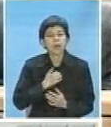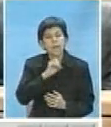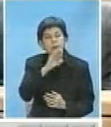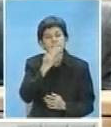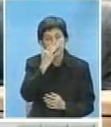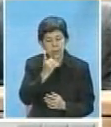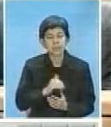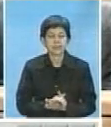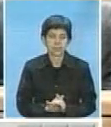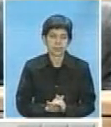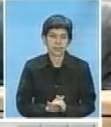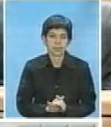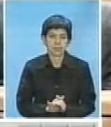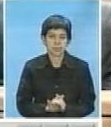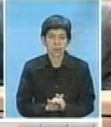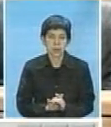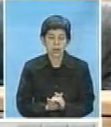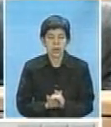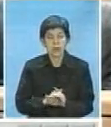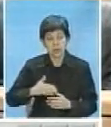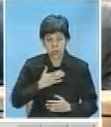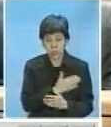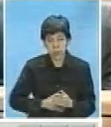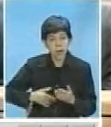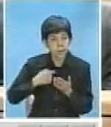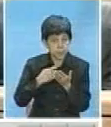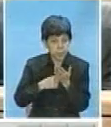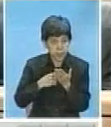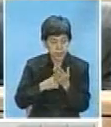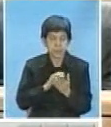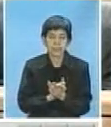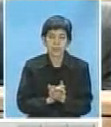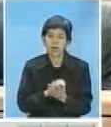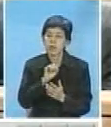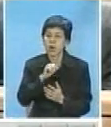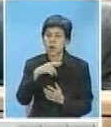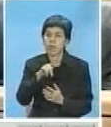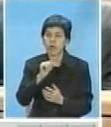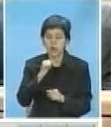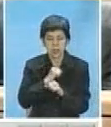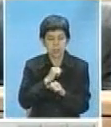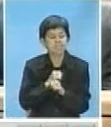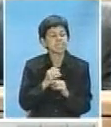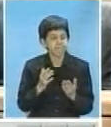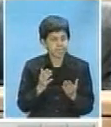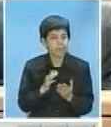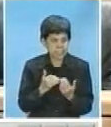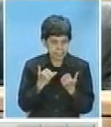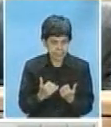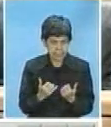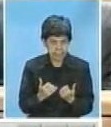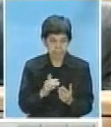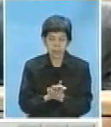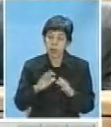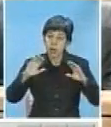ดเช่นนี้ครับหลักประกันสุขภาพแห่งชาติได้เริ่มออกฤทธิ์แล้วครับในขณะนี้ไ